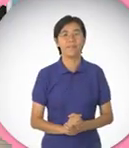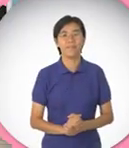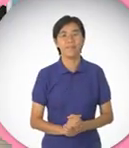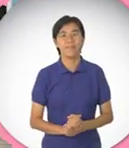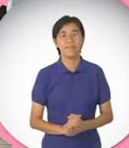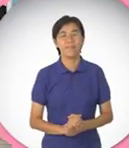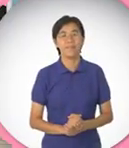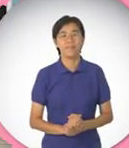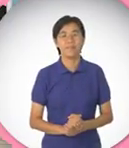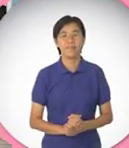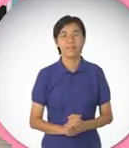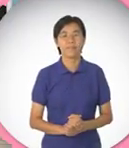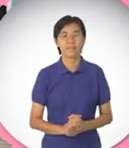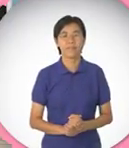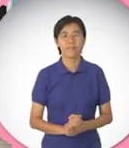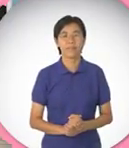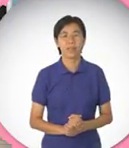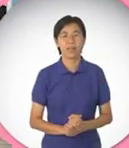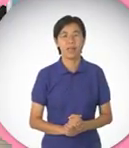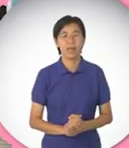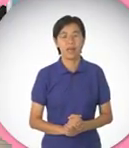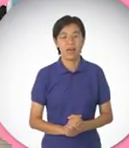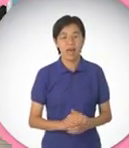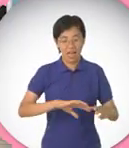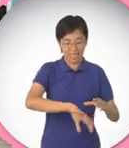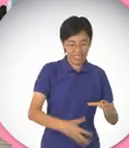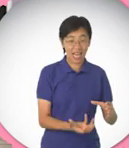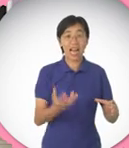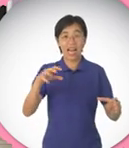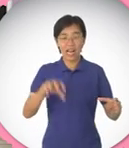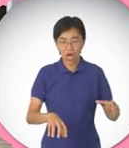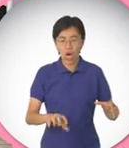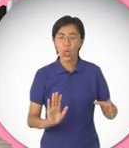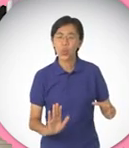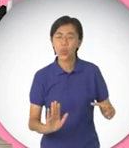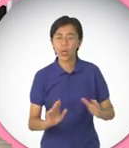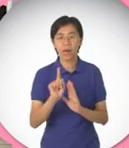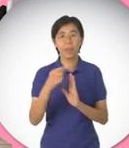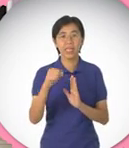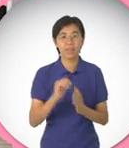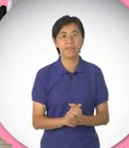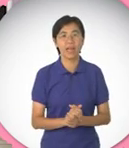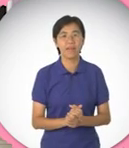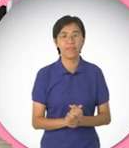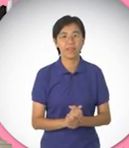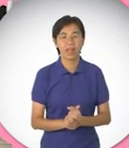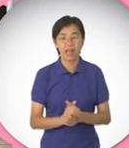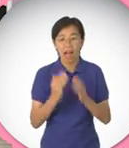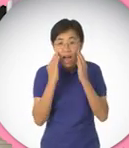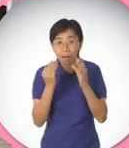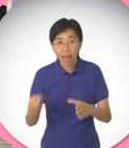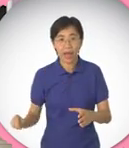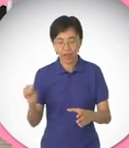นะคะเดี๋ยวเราจะพักเขาไว้นะคะสัก10นาที 10นาทีเพื่ออะไร ก่อนที่จะพักเนี่ยเดี๋ยวเราทำให้เขาเนียนเป็นก้อน